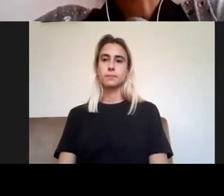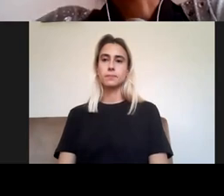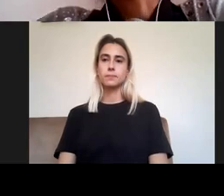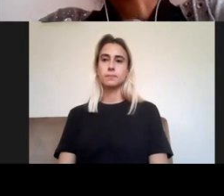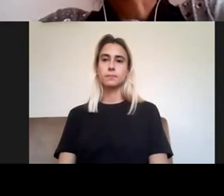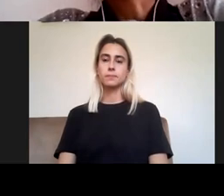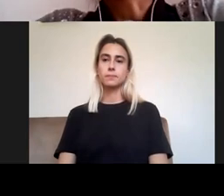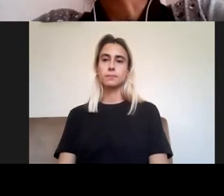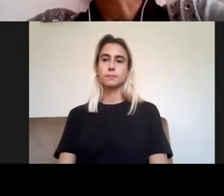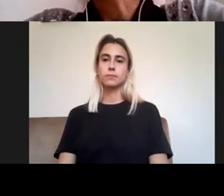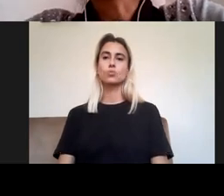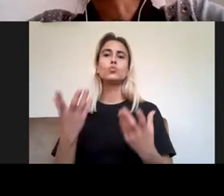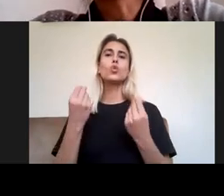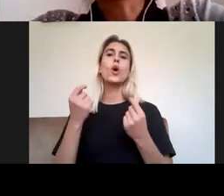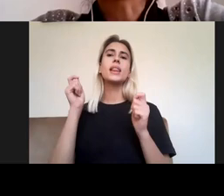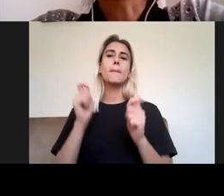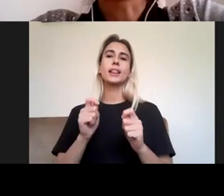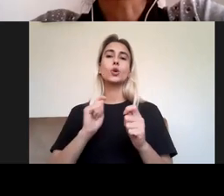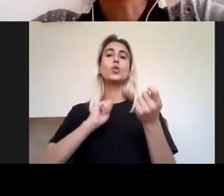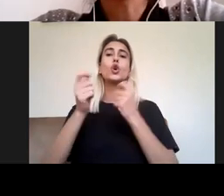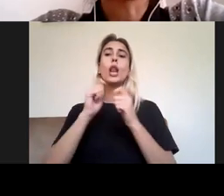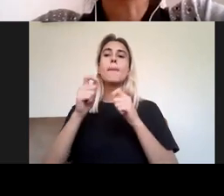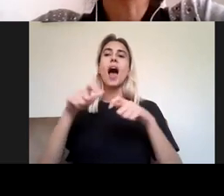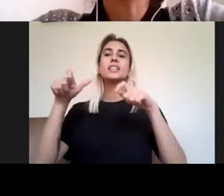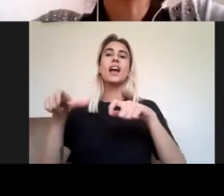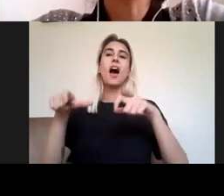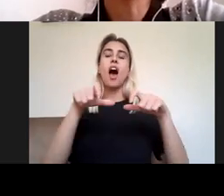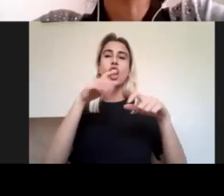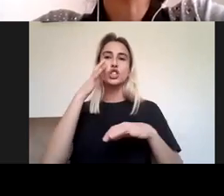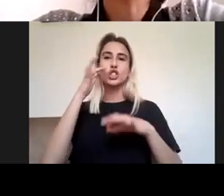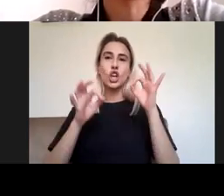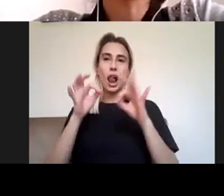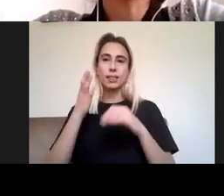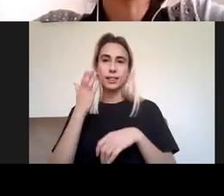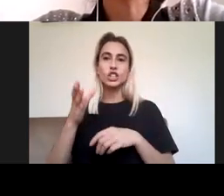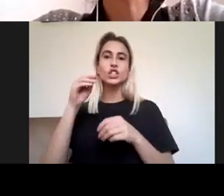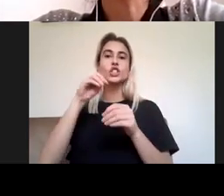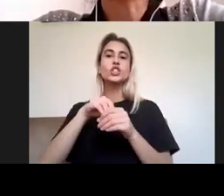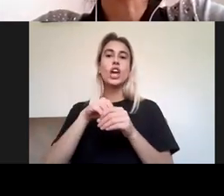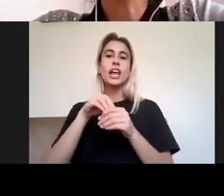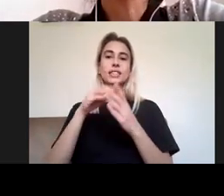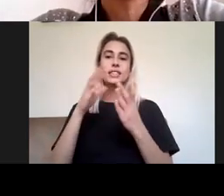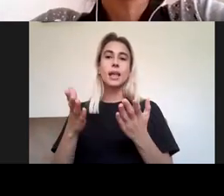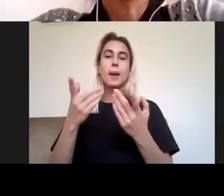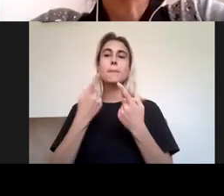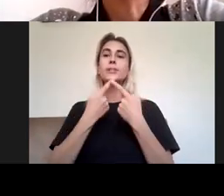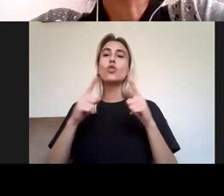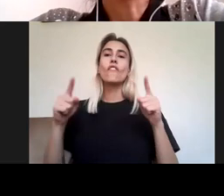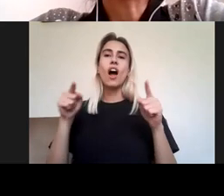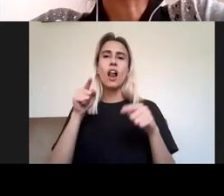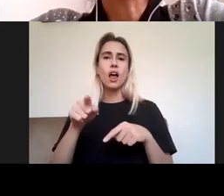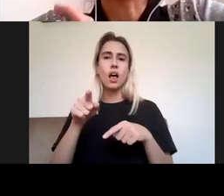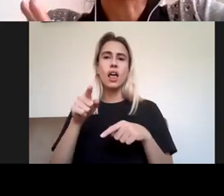Çok şey yapıldı. Yani uygulama sahaları incelendi hocam burada. Sahalar incelendi. İçerisinde birçok farklı